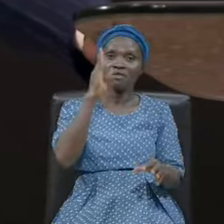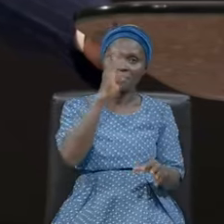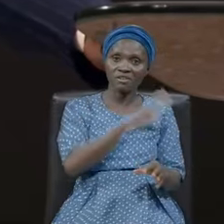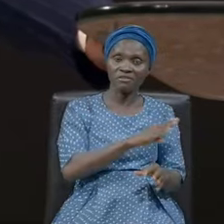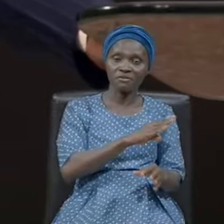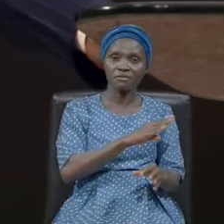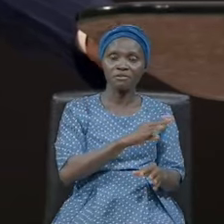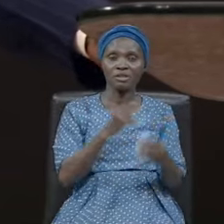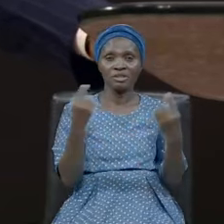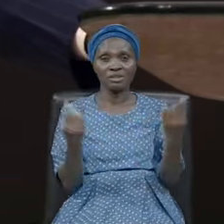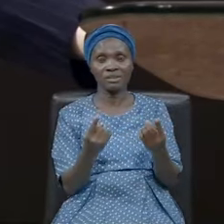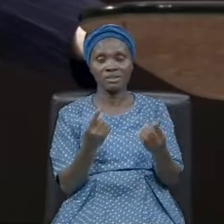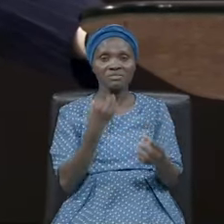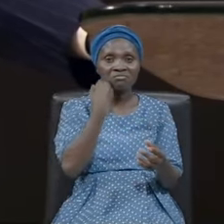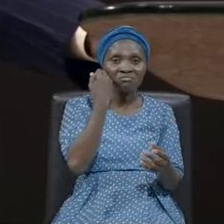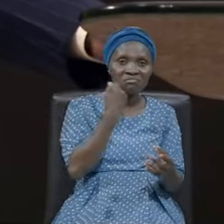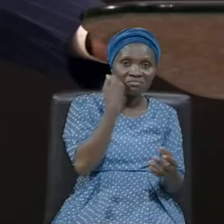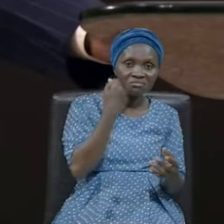un acte immoral, en